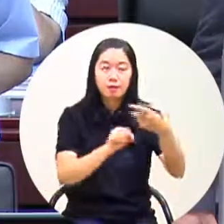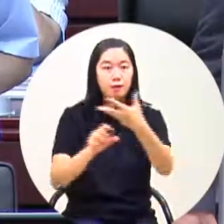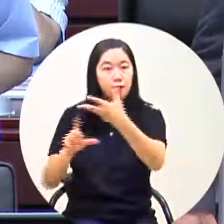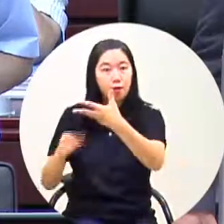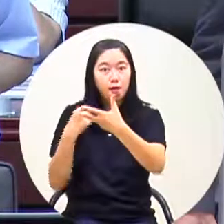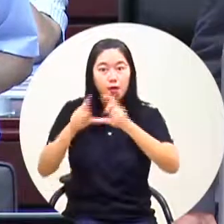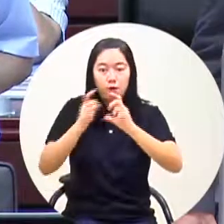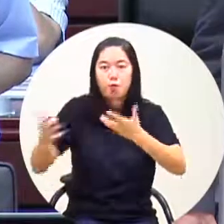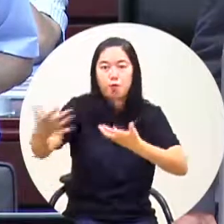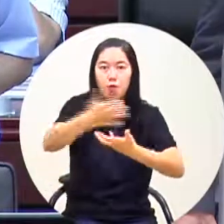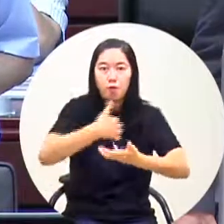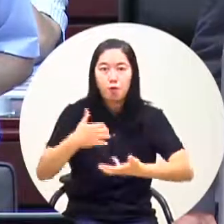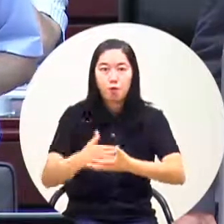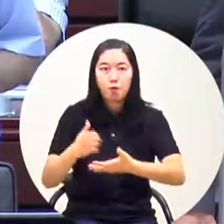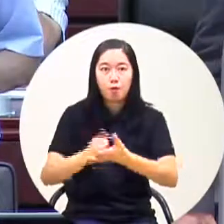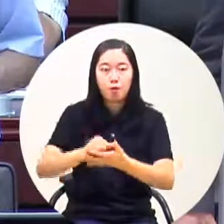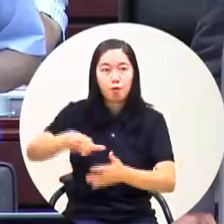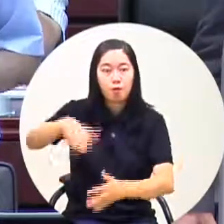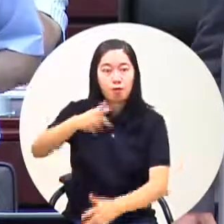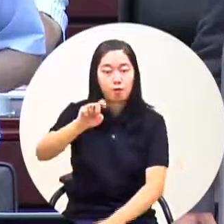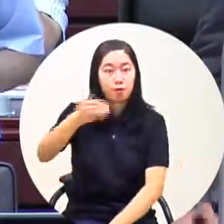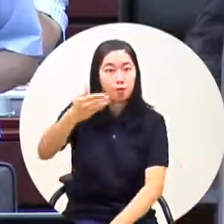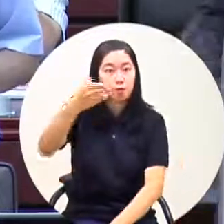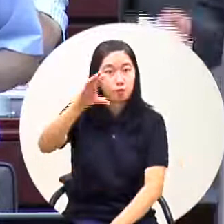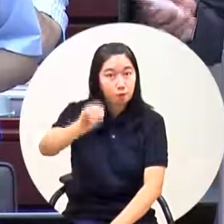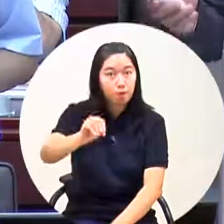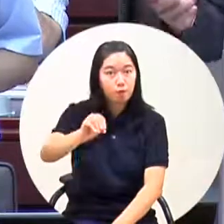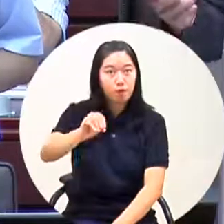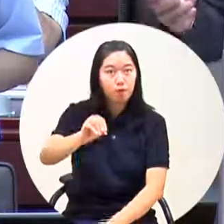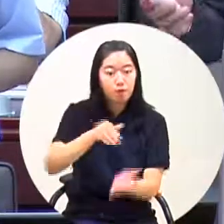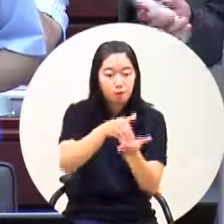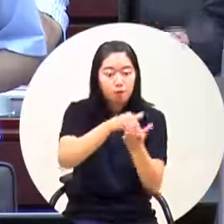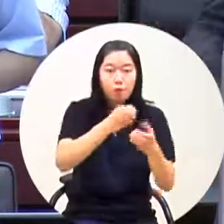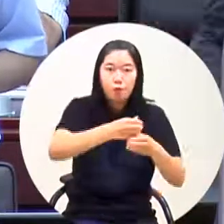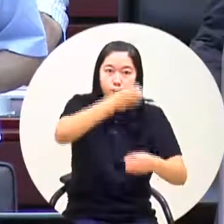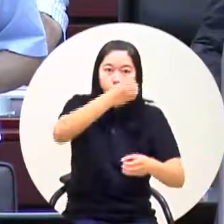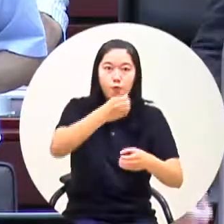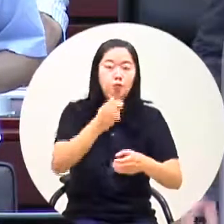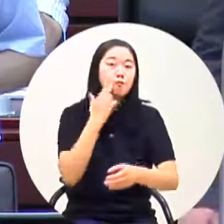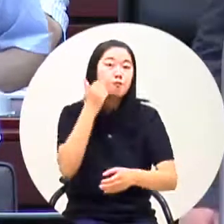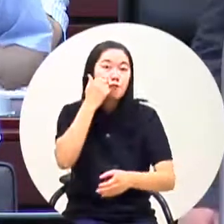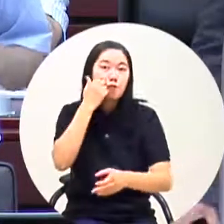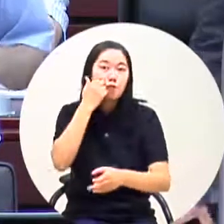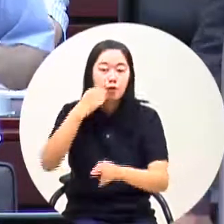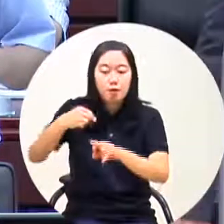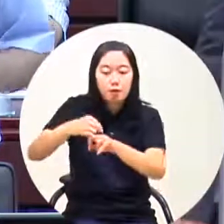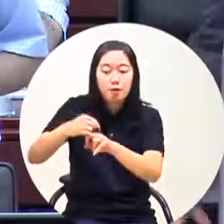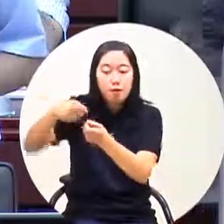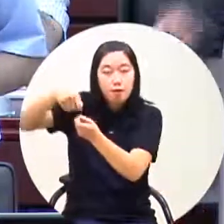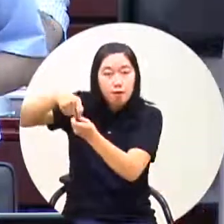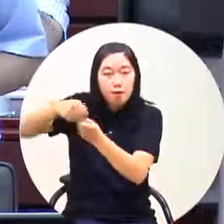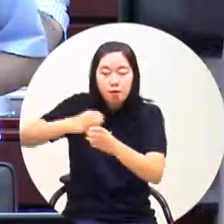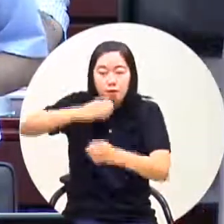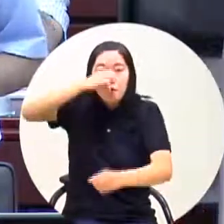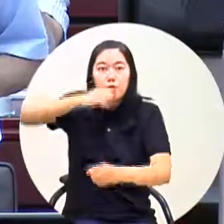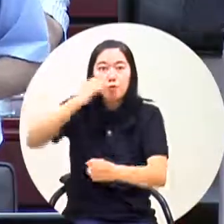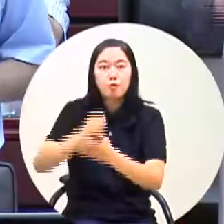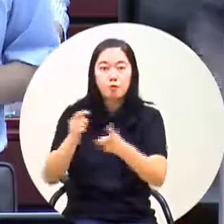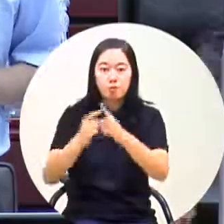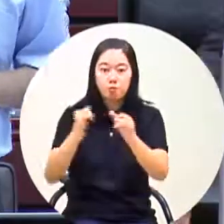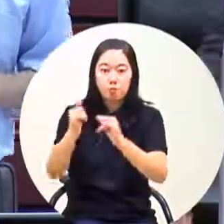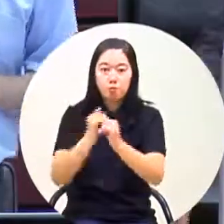了319万个这些保特瓶、铁铝罐，那让民众整个回收会更加的畅